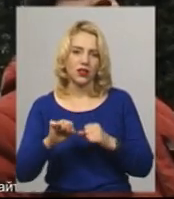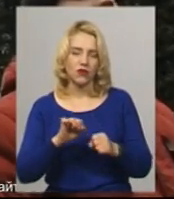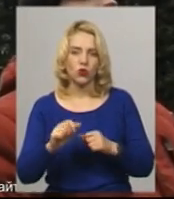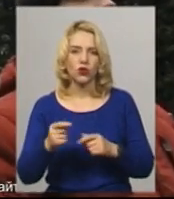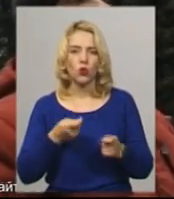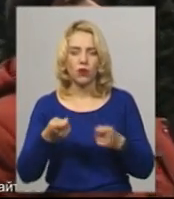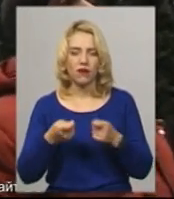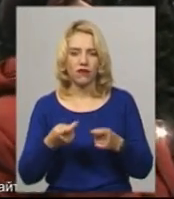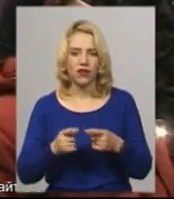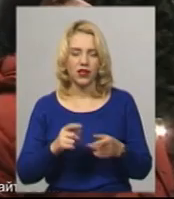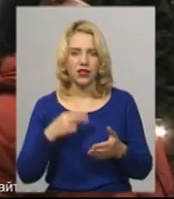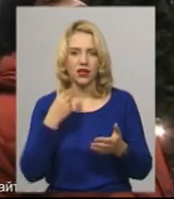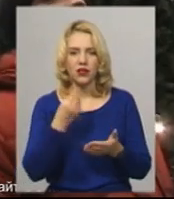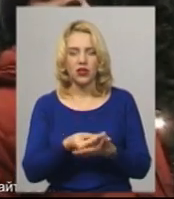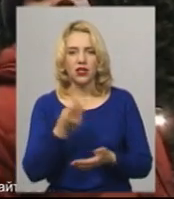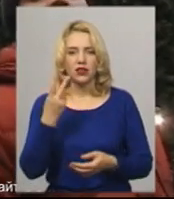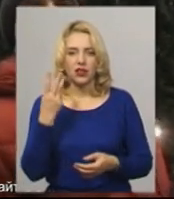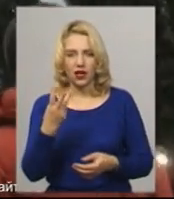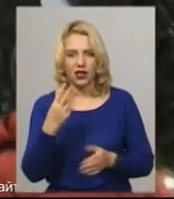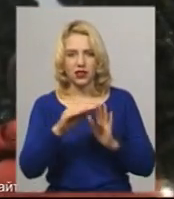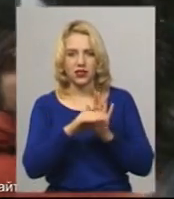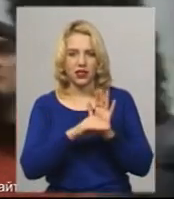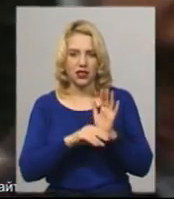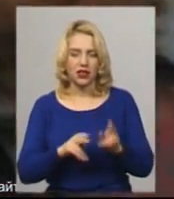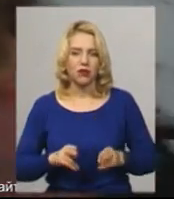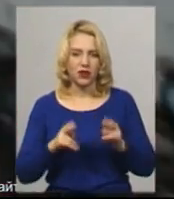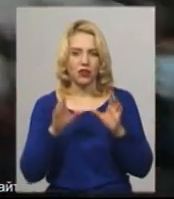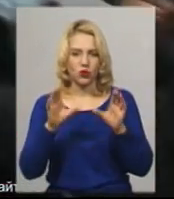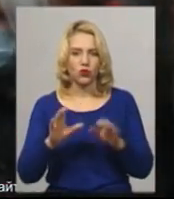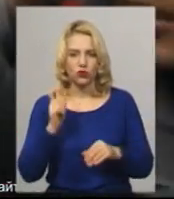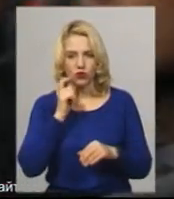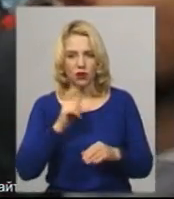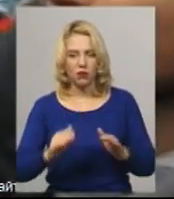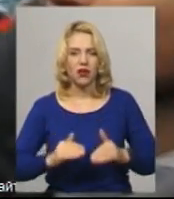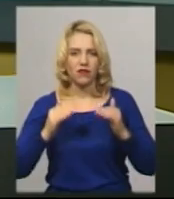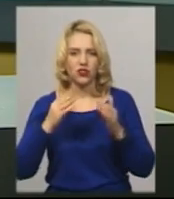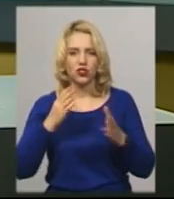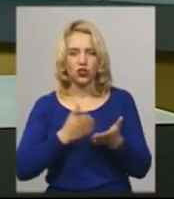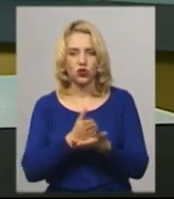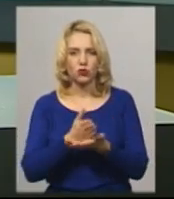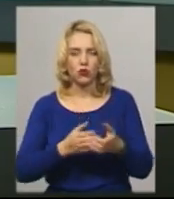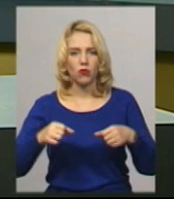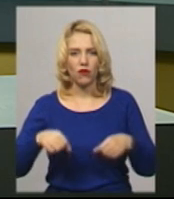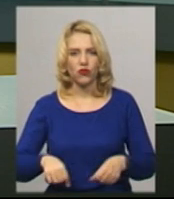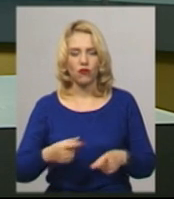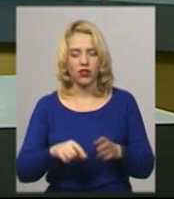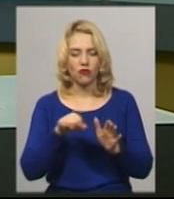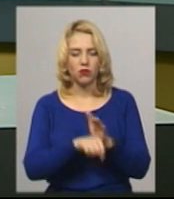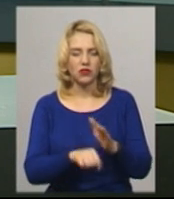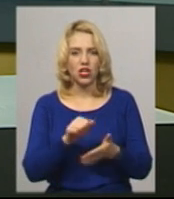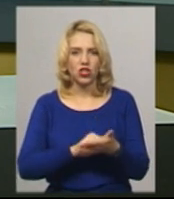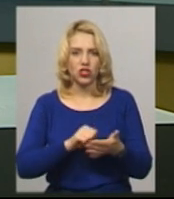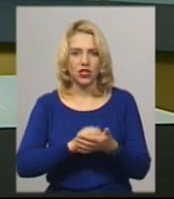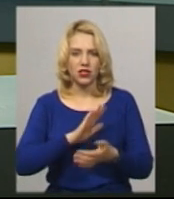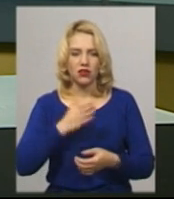Крайтору інкримінують одразу 3 статті Кримінального кодексу України – перевищення службових повноважень, вбивство через необережність